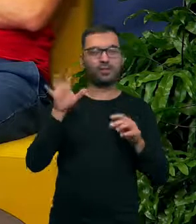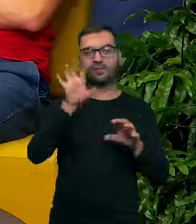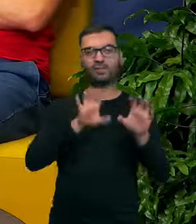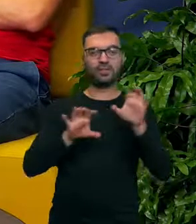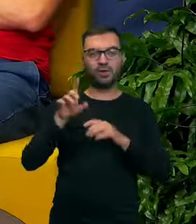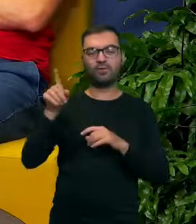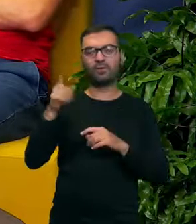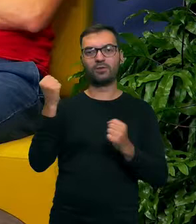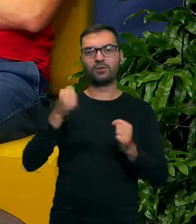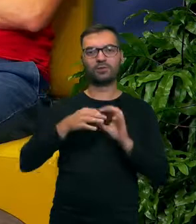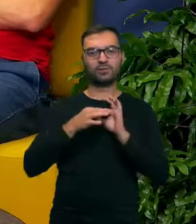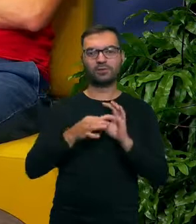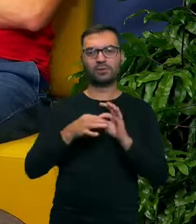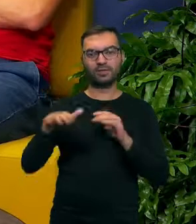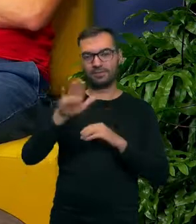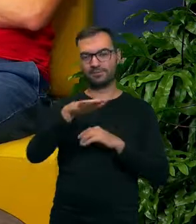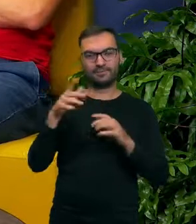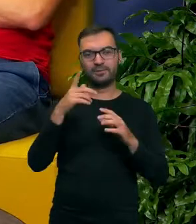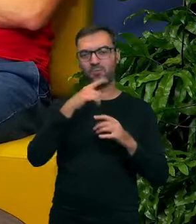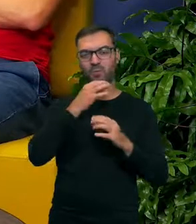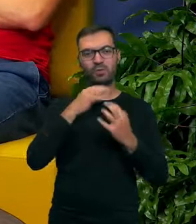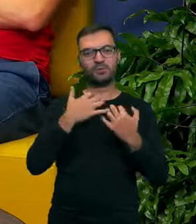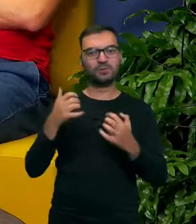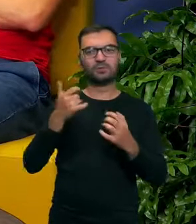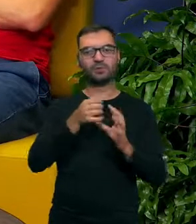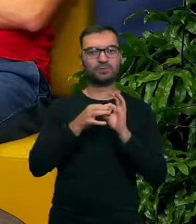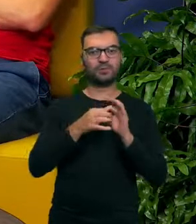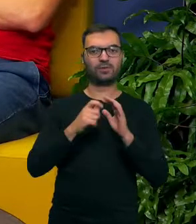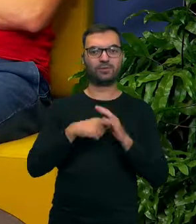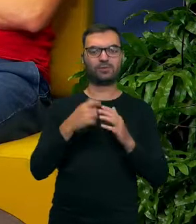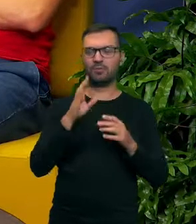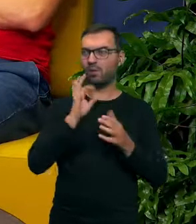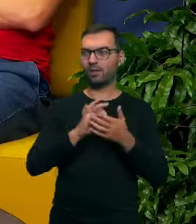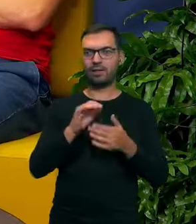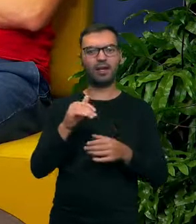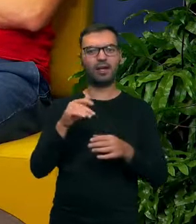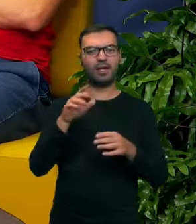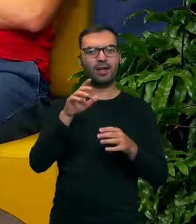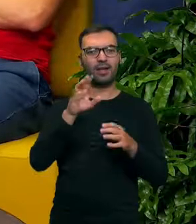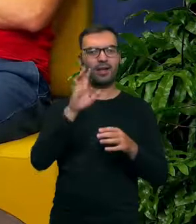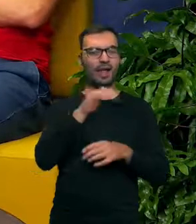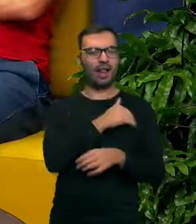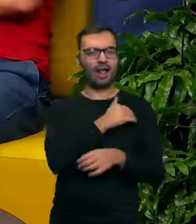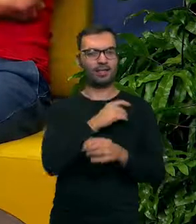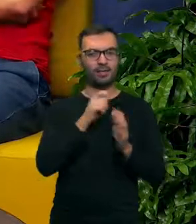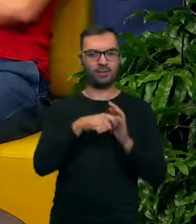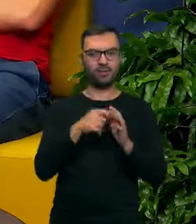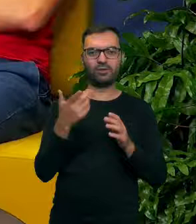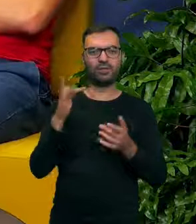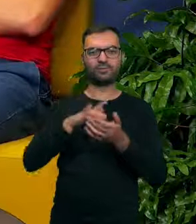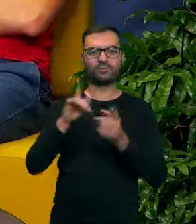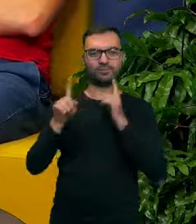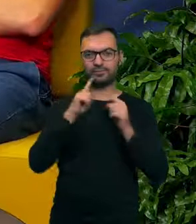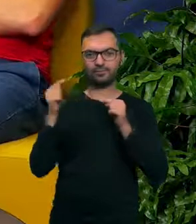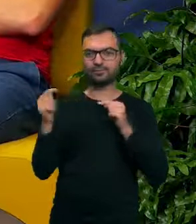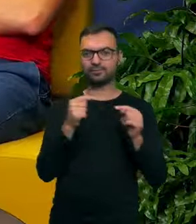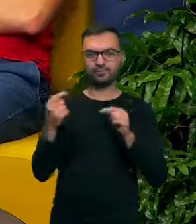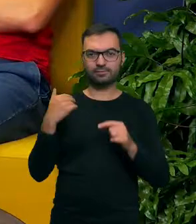tam związani mocno z filmem, bo to jest klasa chyba filmowa, nie? No, to jest oni byli tacy bardzo